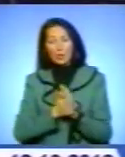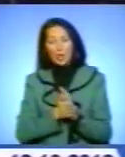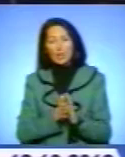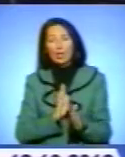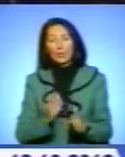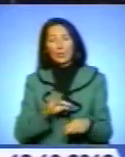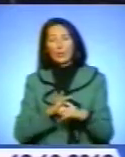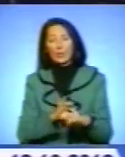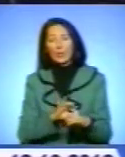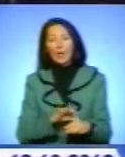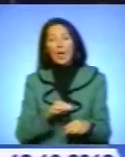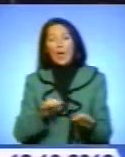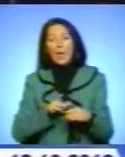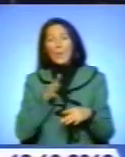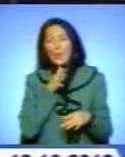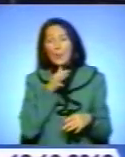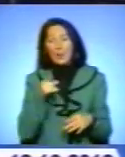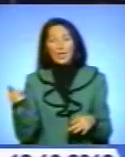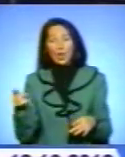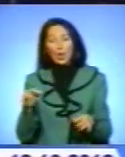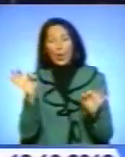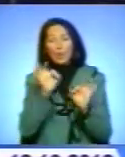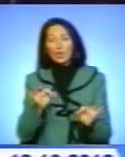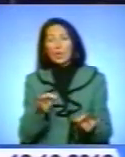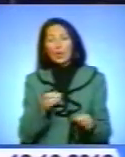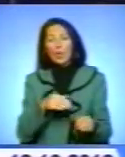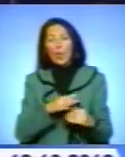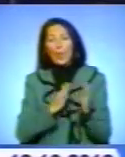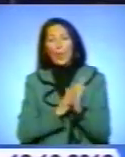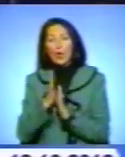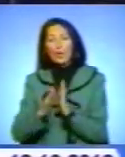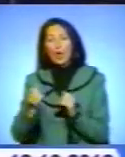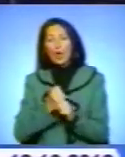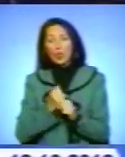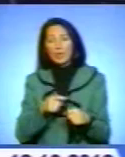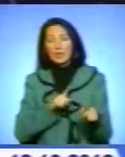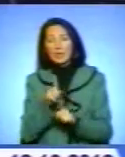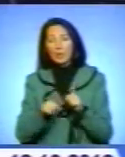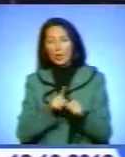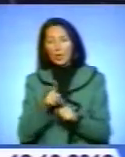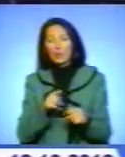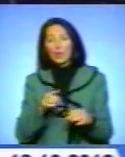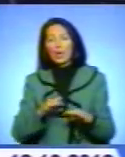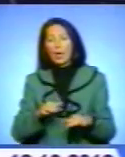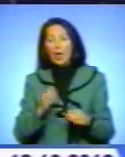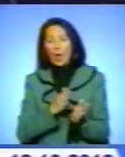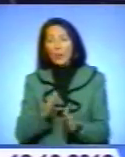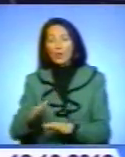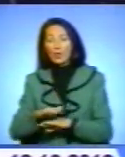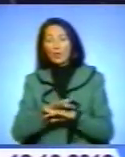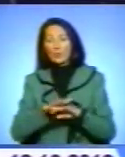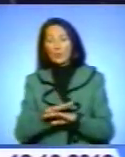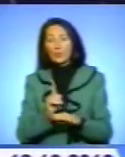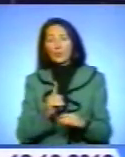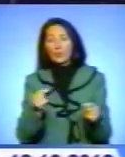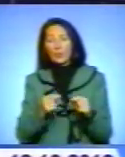проведення осінньополювих робіт, а також змінено механізм розрахунку, згідно з яким виплати відбуватимуться за двома траншами.